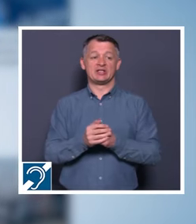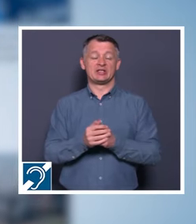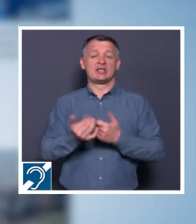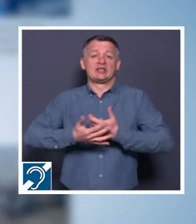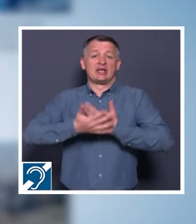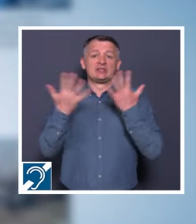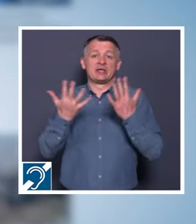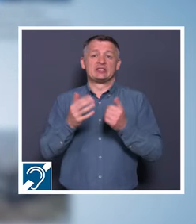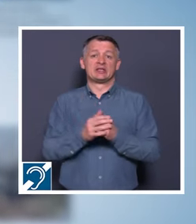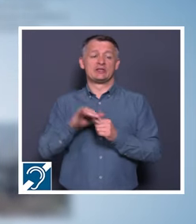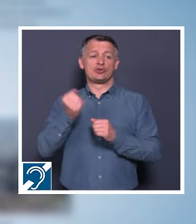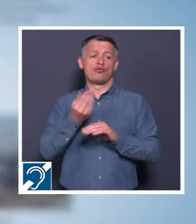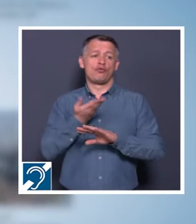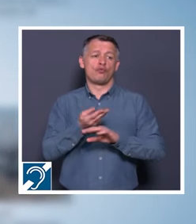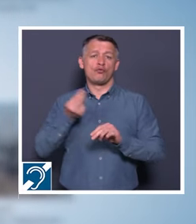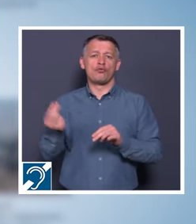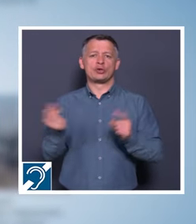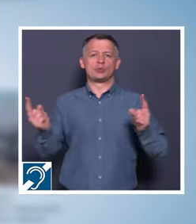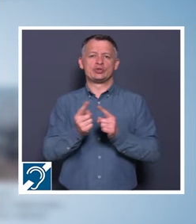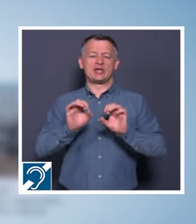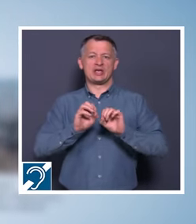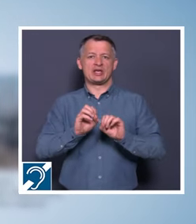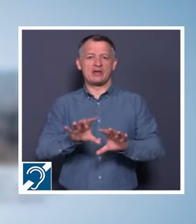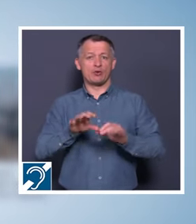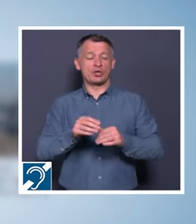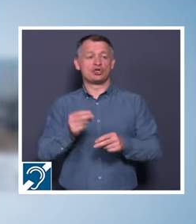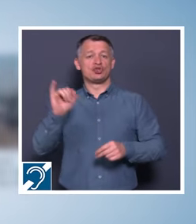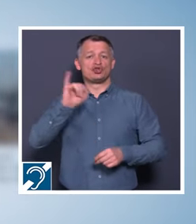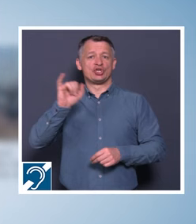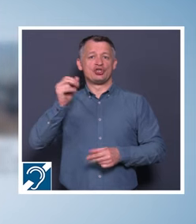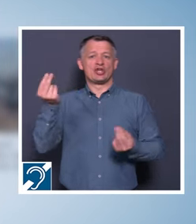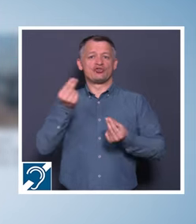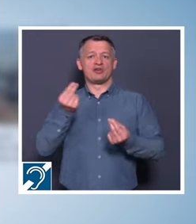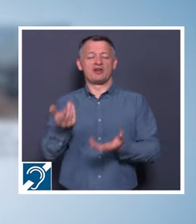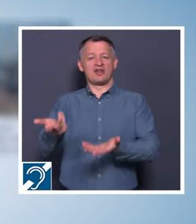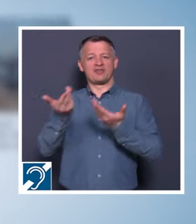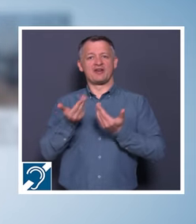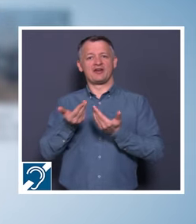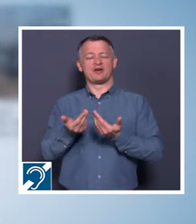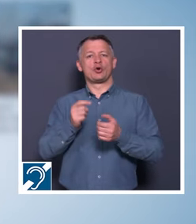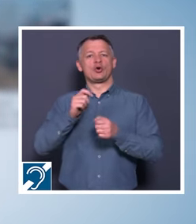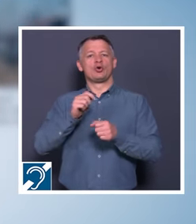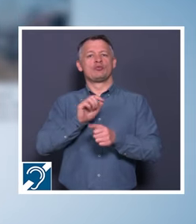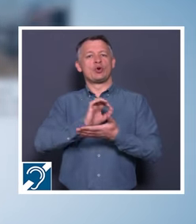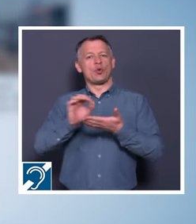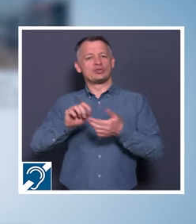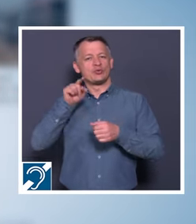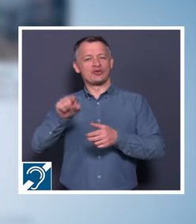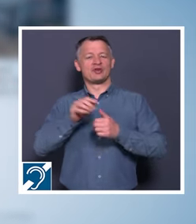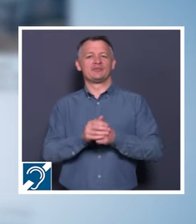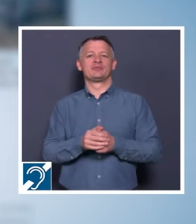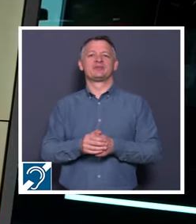foarte puțină transparență și foarte puține informații despre cine și de ce ne livrează conținutul acela. Cristina